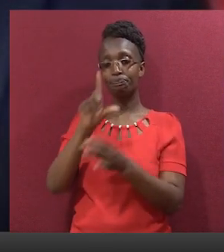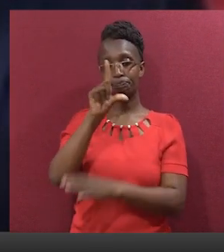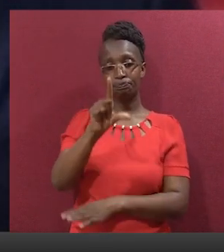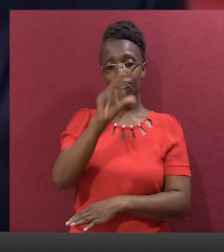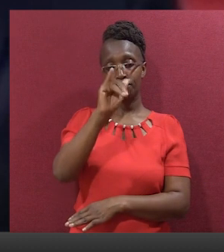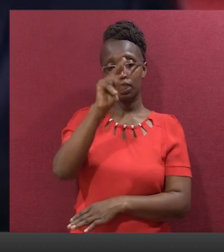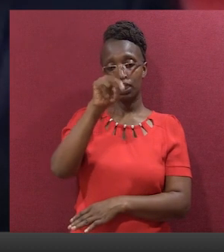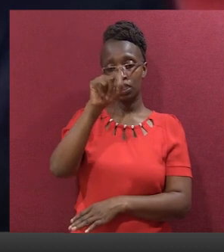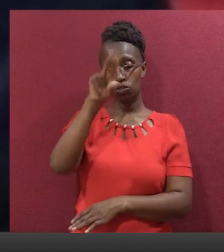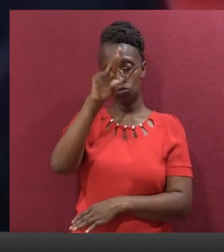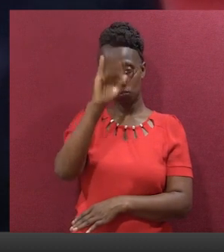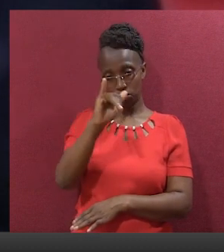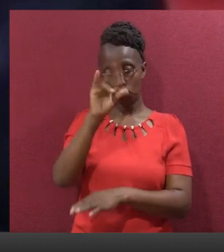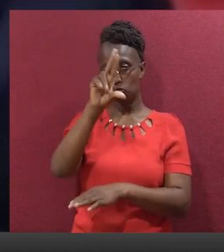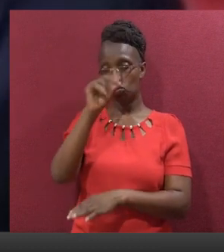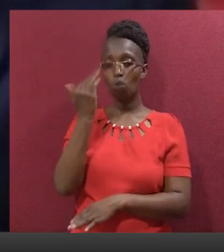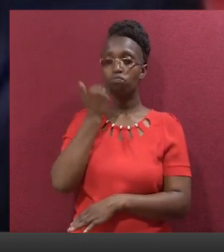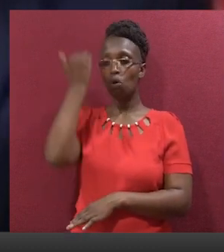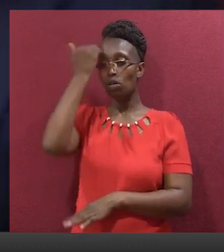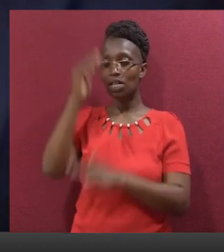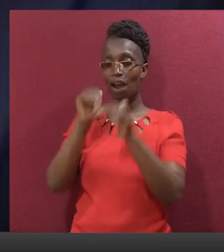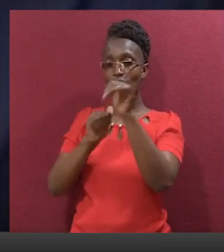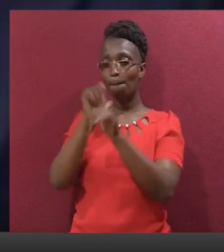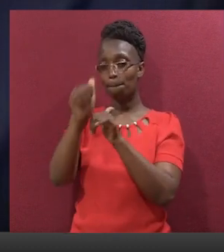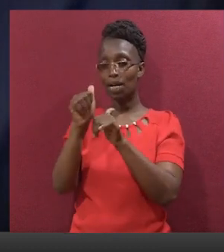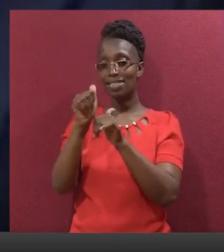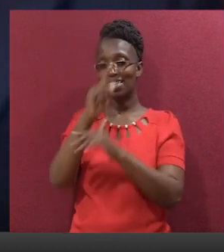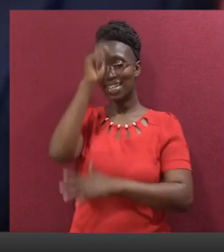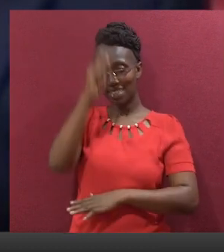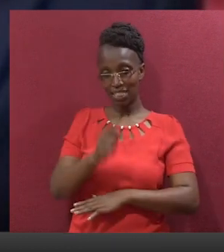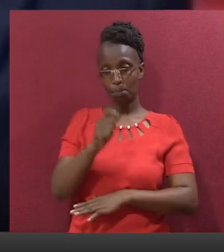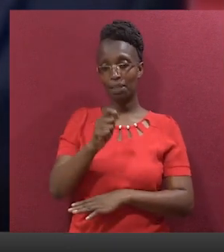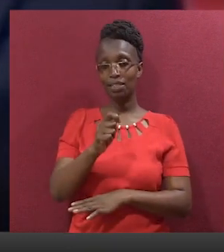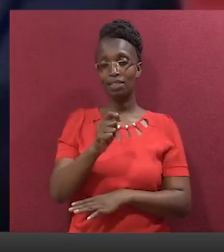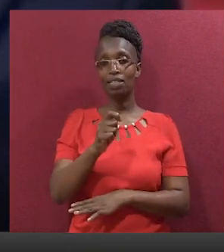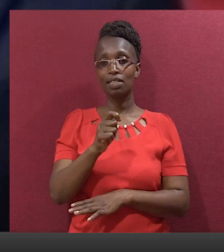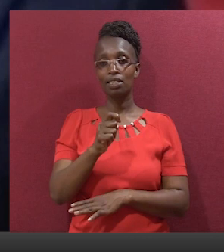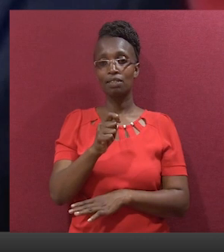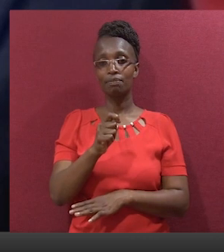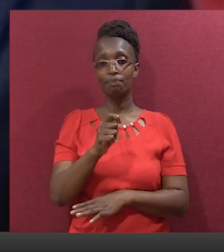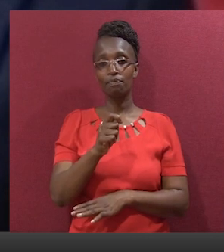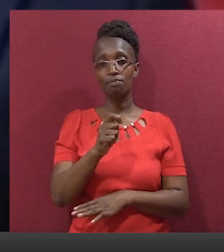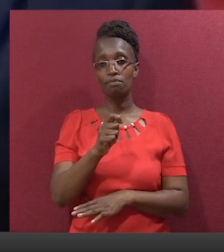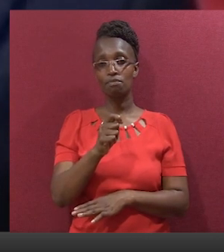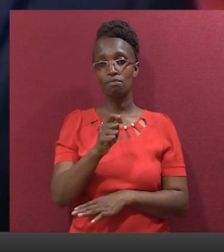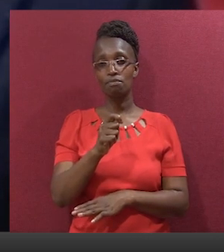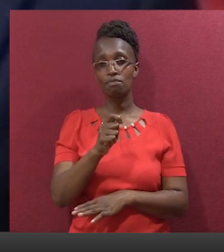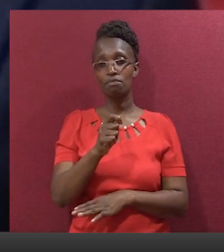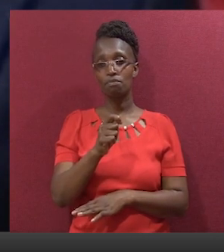Metheka Linturi. And indeed, Honorable Speaker, it is worth noting that the criminal case that had been leveled